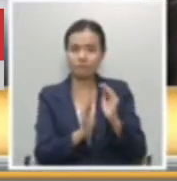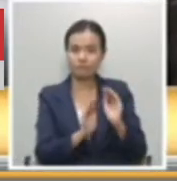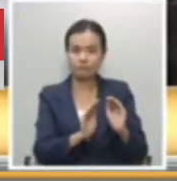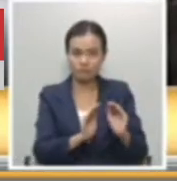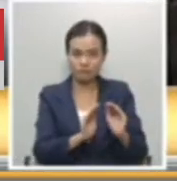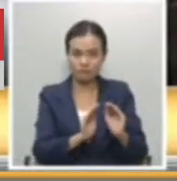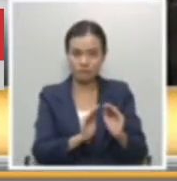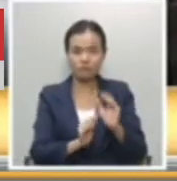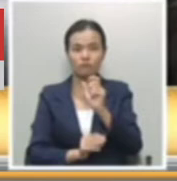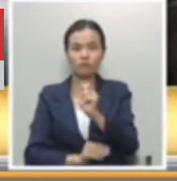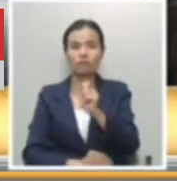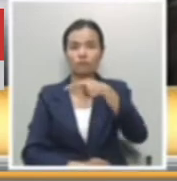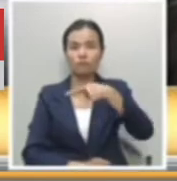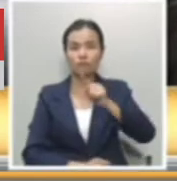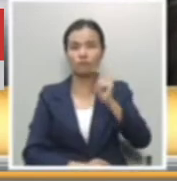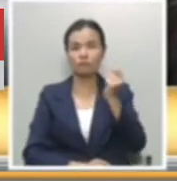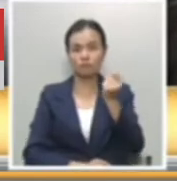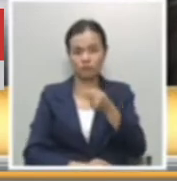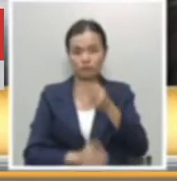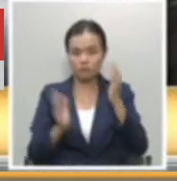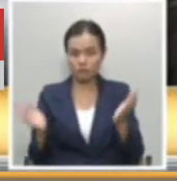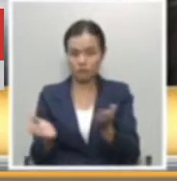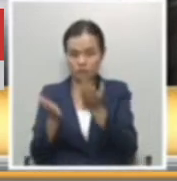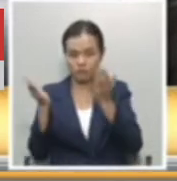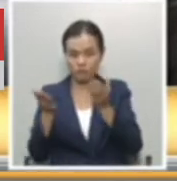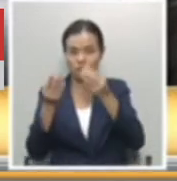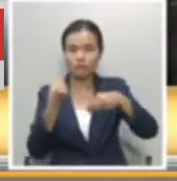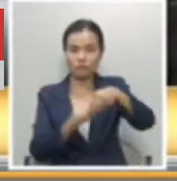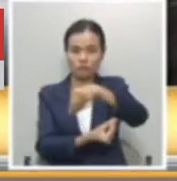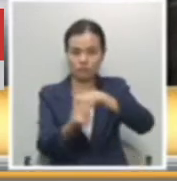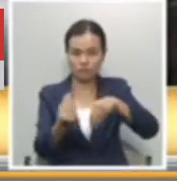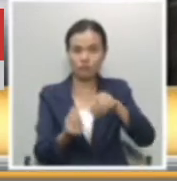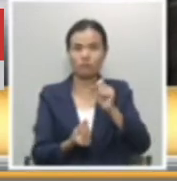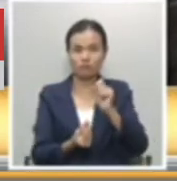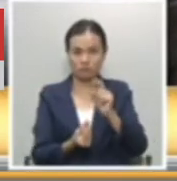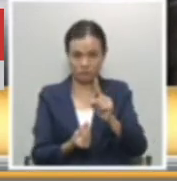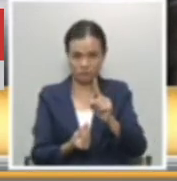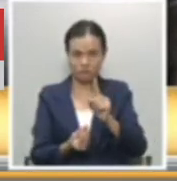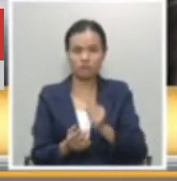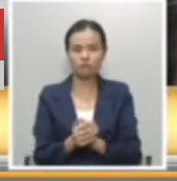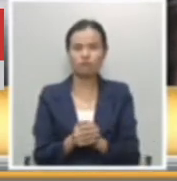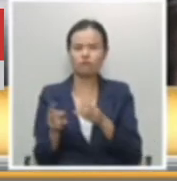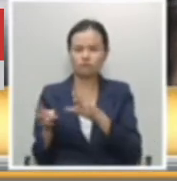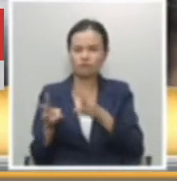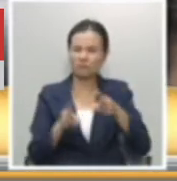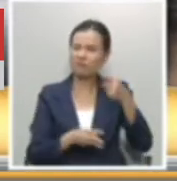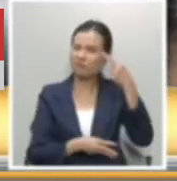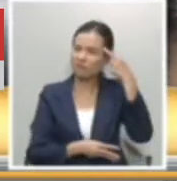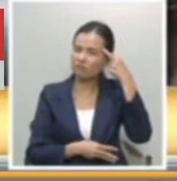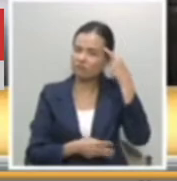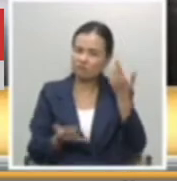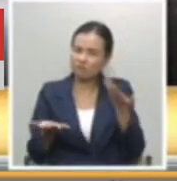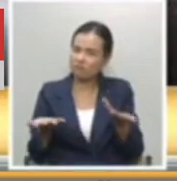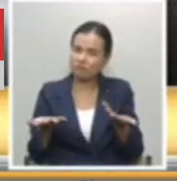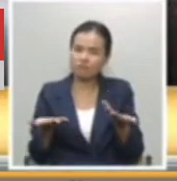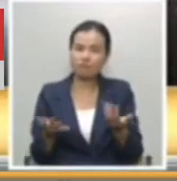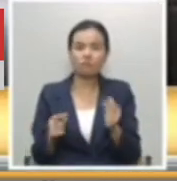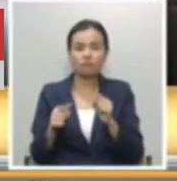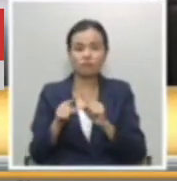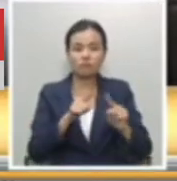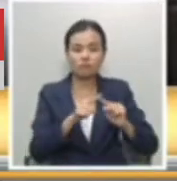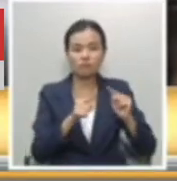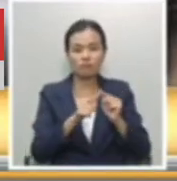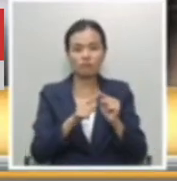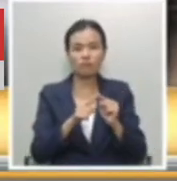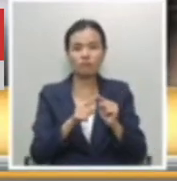องถิ่นมาใช้กระตุ้นเศรษฐกิจเป็นความคิดแบบไหนอย่างไรที่พยายามที่จะ